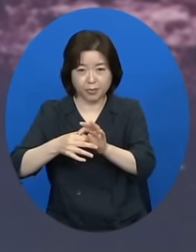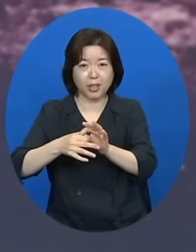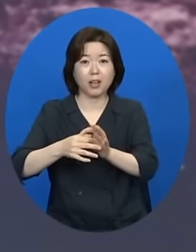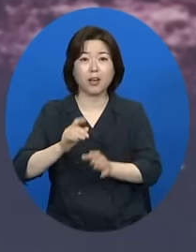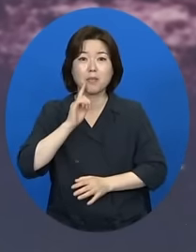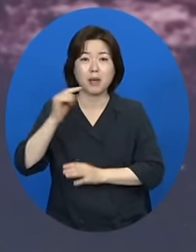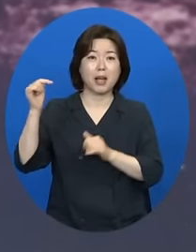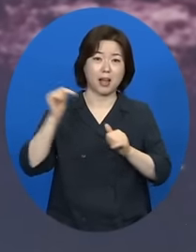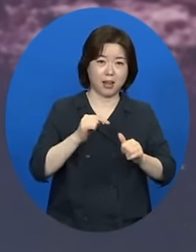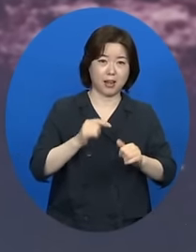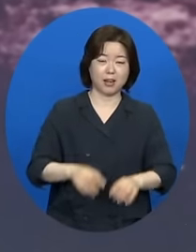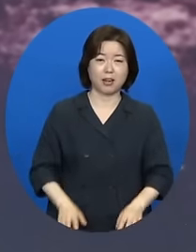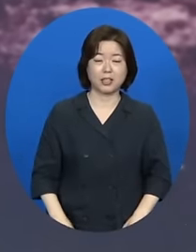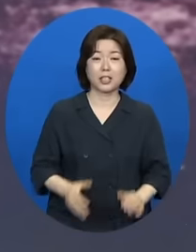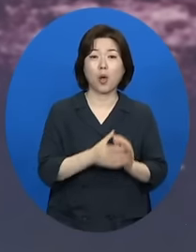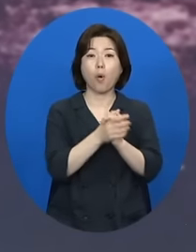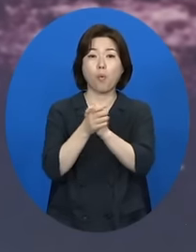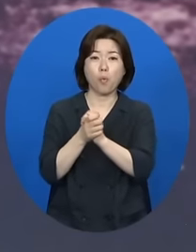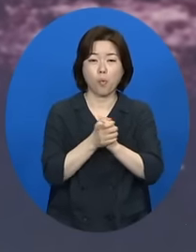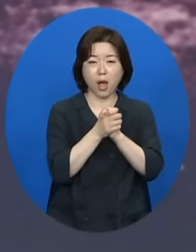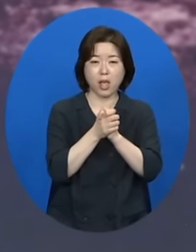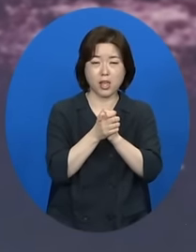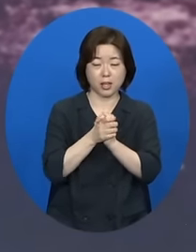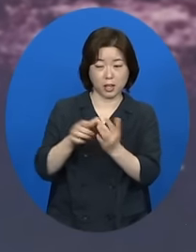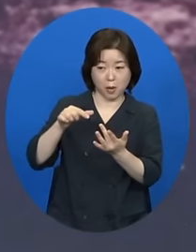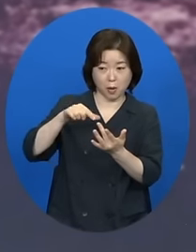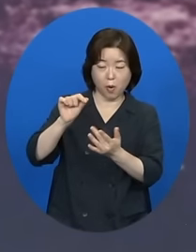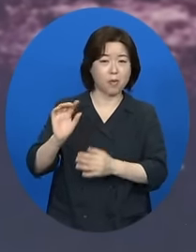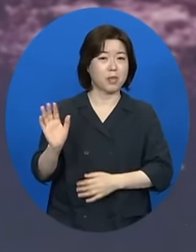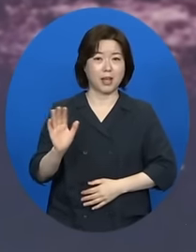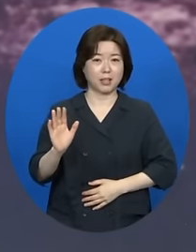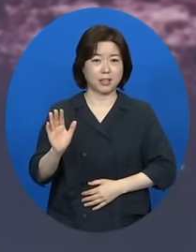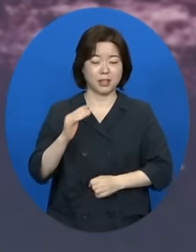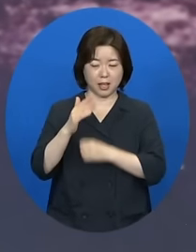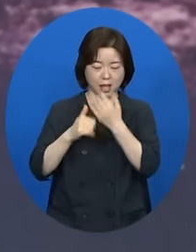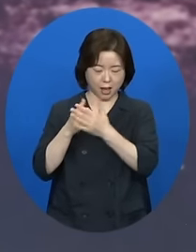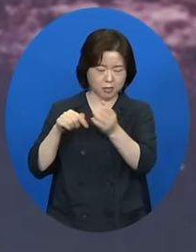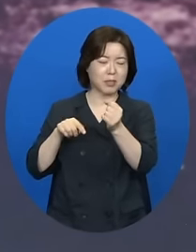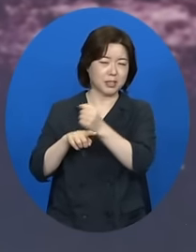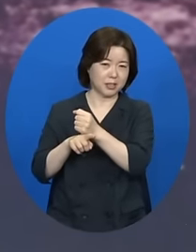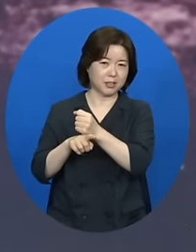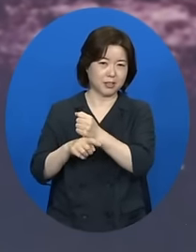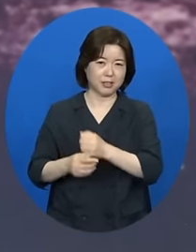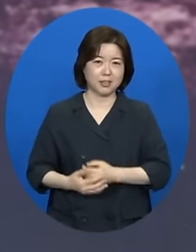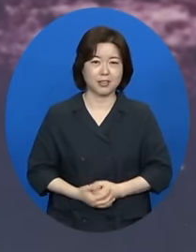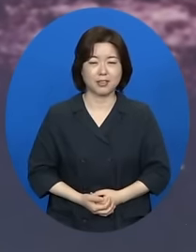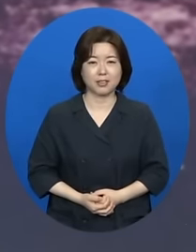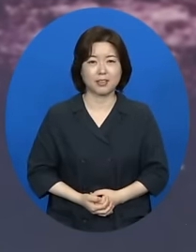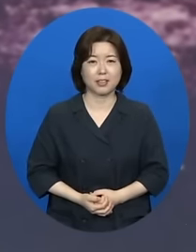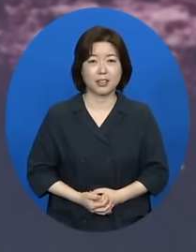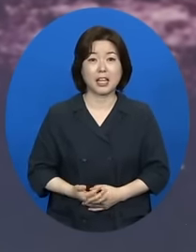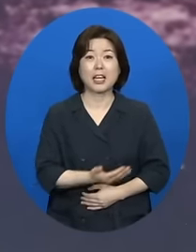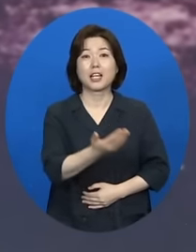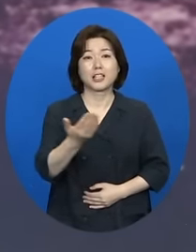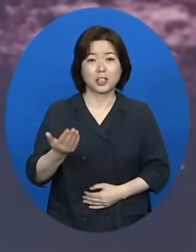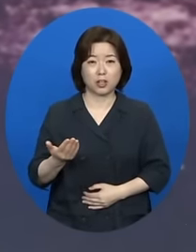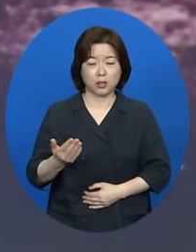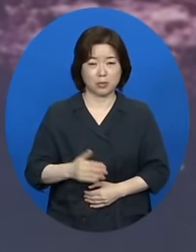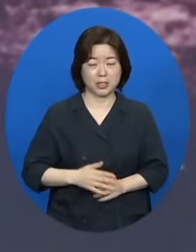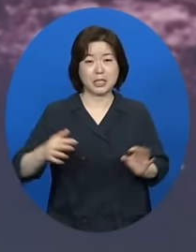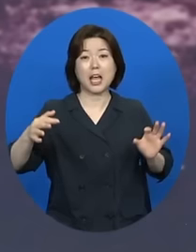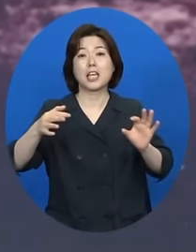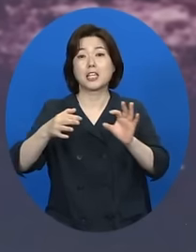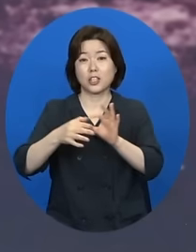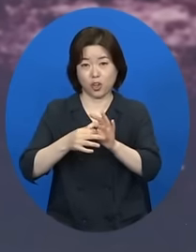이거는 이 화해는 옵션이 아니었어요. 하나님의 뜻이었습니다. 여러분들이 이어야